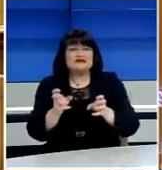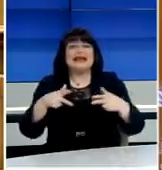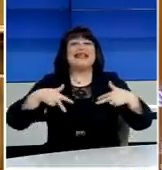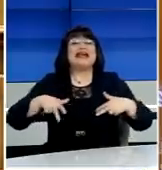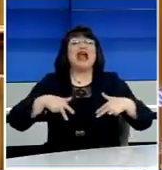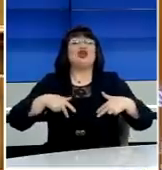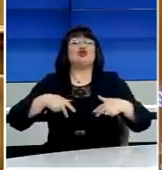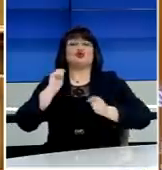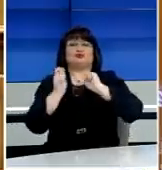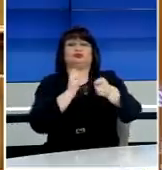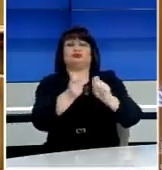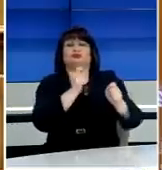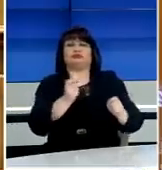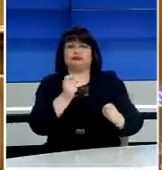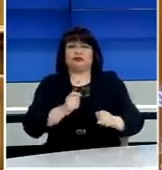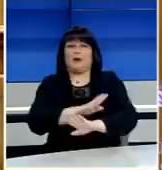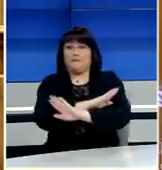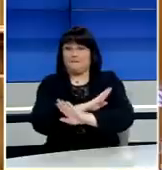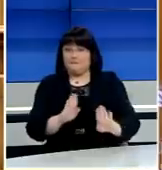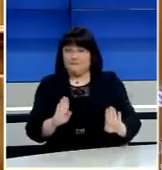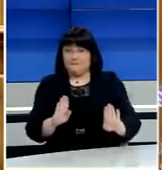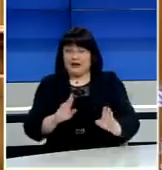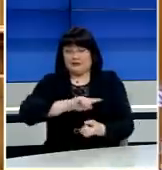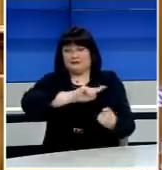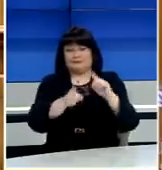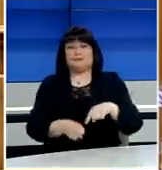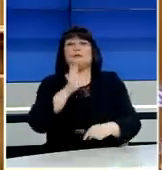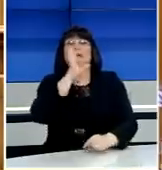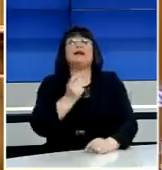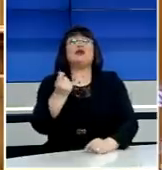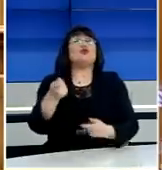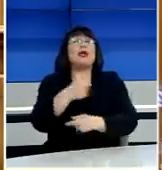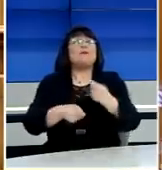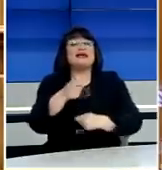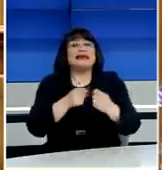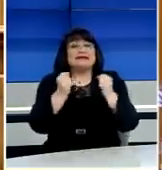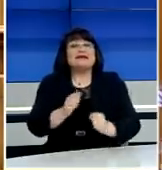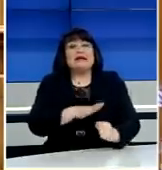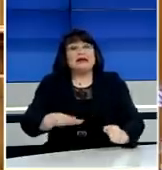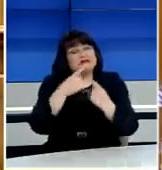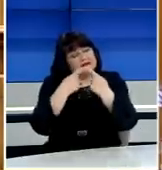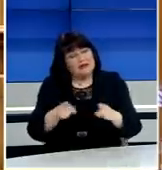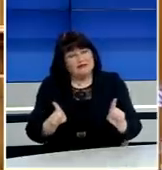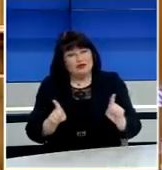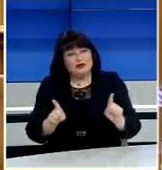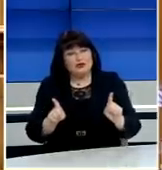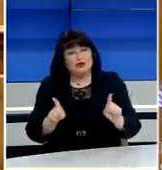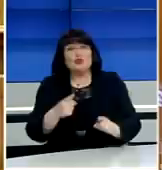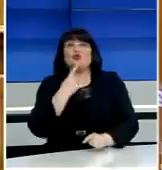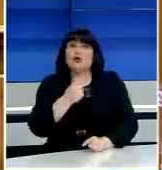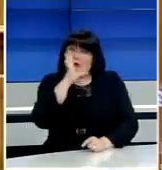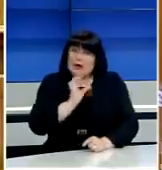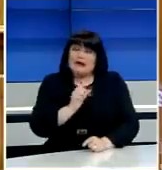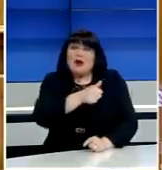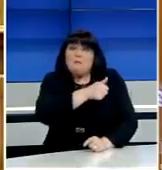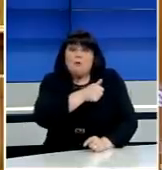όλο το προηγούμενο διάστημα, σε αντίθεση με την πραγματική οικονομία και τις επιχειρήσεις. Ποιο είναι αυτό το μοναδικό? Και το λέω γιατί